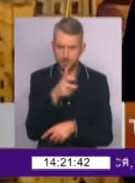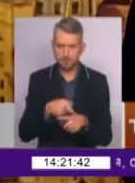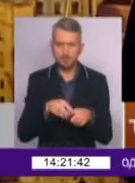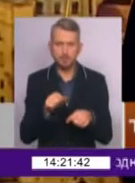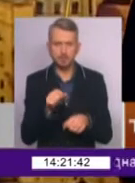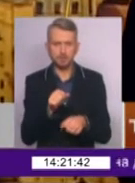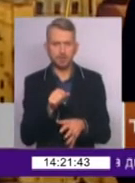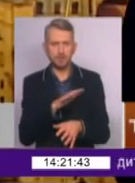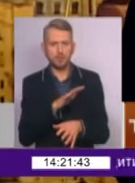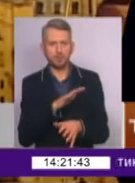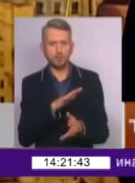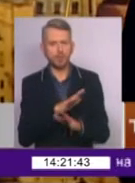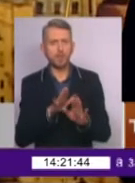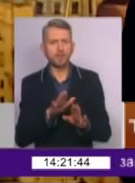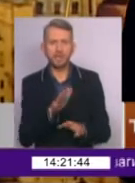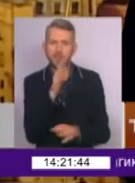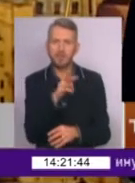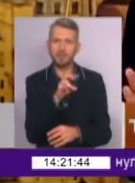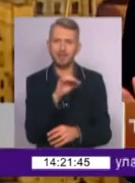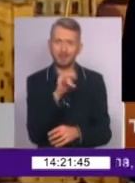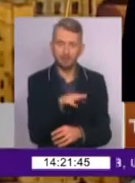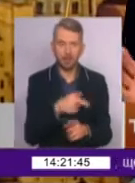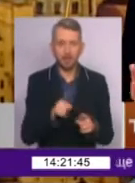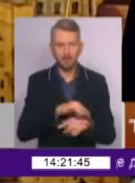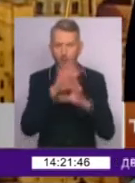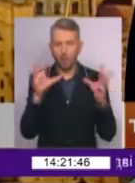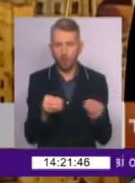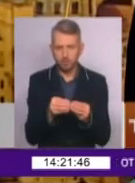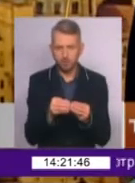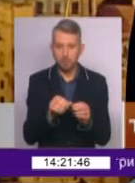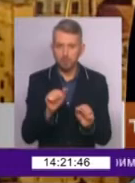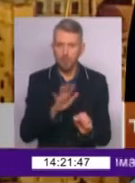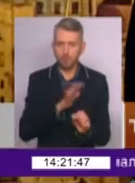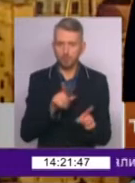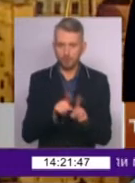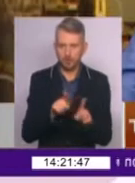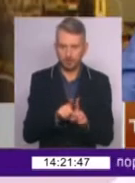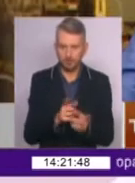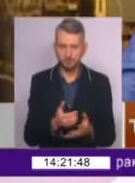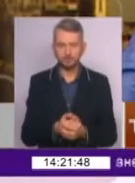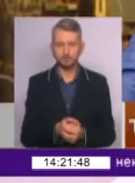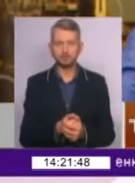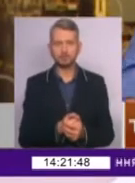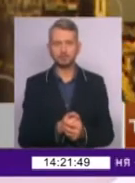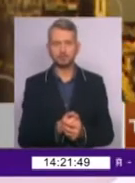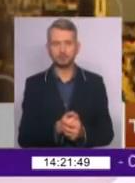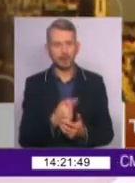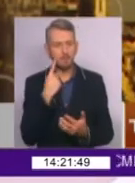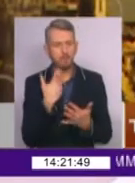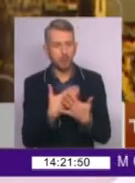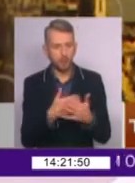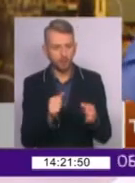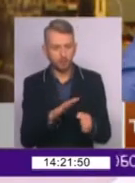відбуватися, зауваж, не тільки при менінгіті, але це комплексний діагноз, тому підозра може